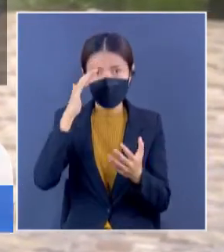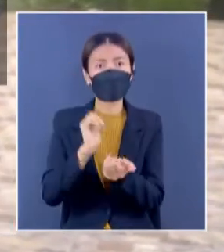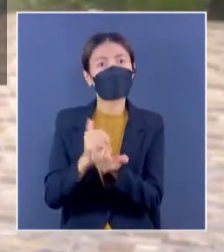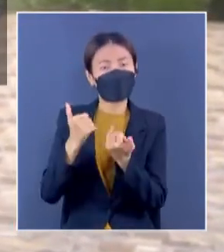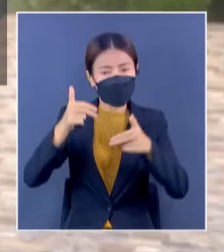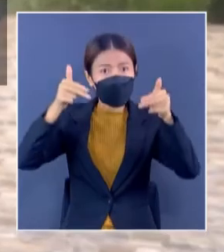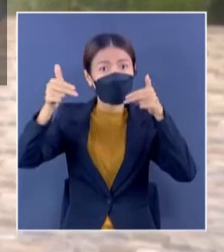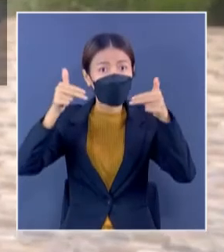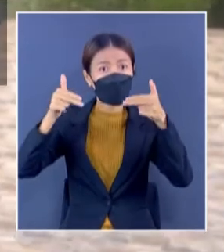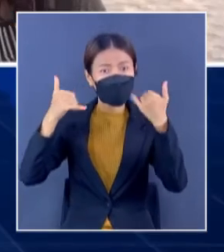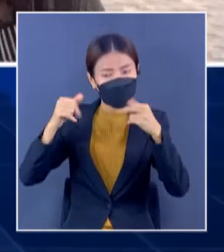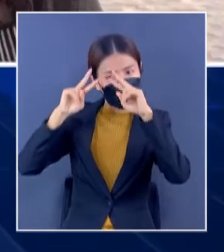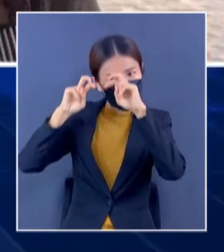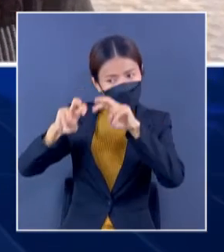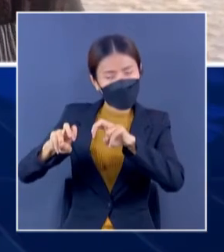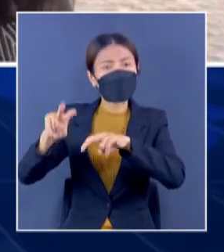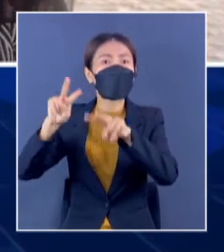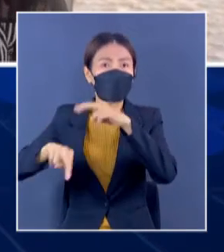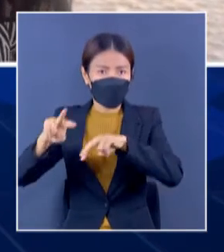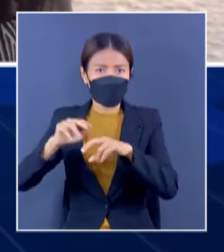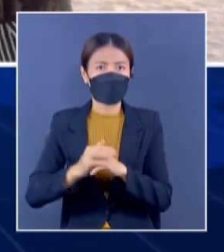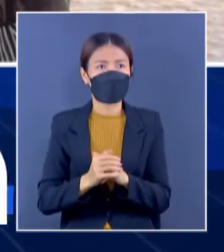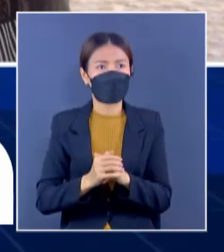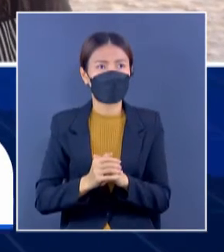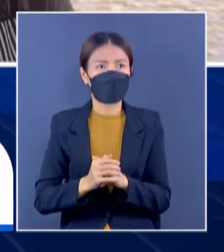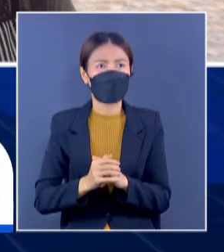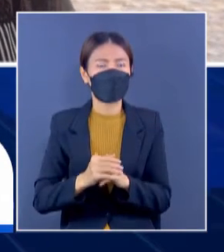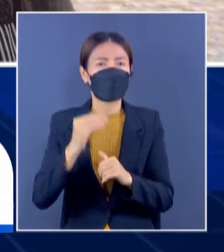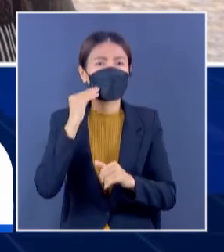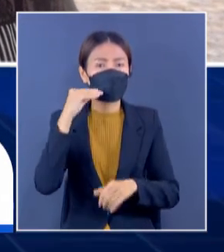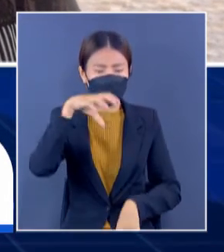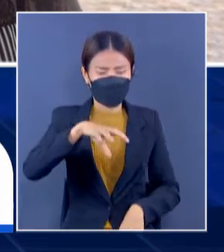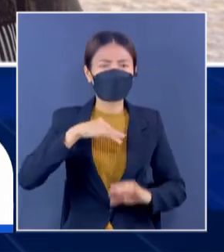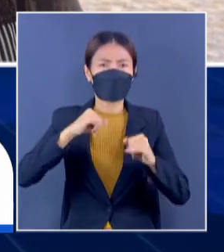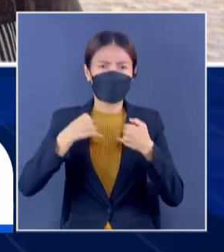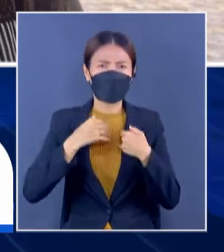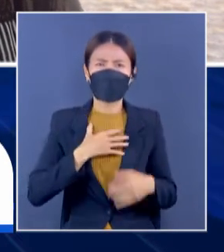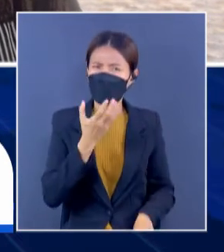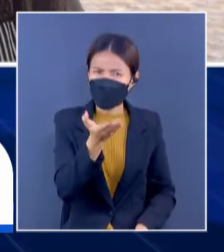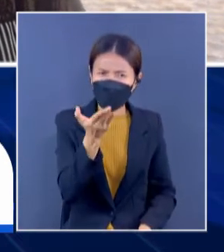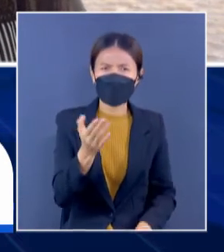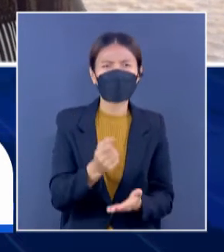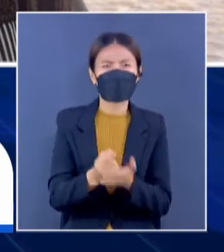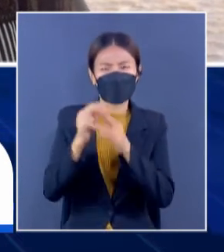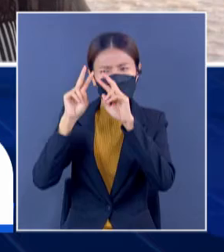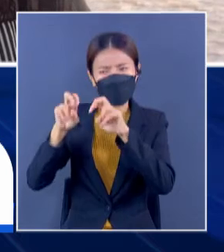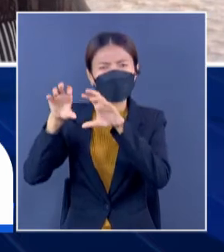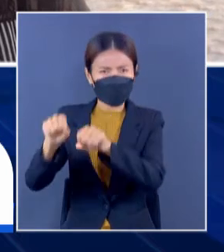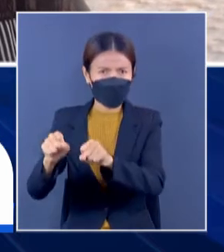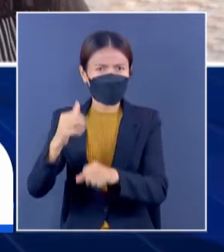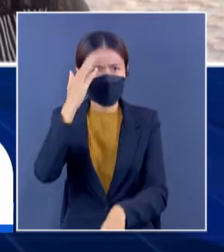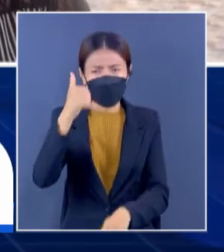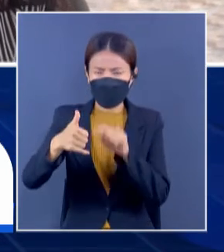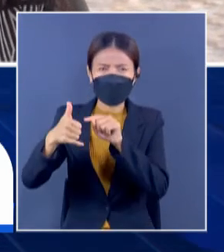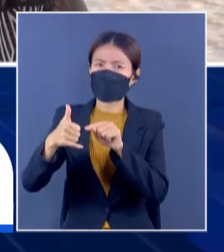ตามกล้องวงจรปิดให้อยู่ค่ะแต่ว่า เจ้าของบ้านฝากถึงเจ้าหน้าที่ช่วยติดตามจับตัวให้หน่อยคนร้ายรายนี้เนี่ยพฤติกรรมก่อเห